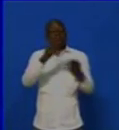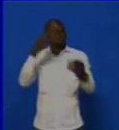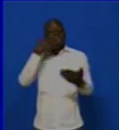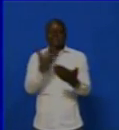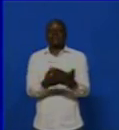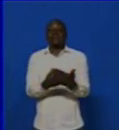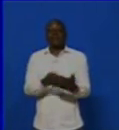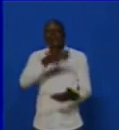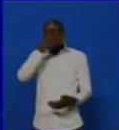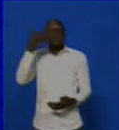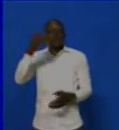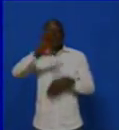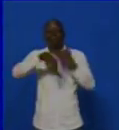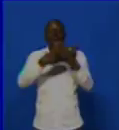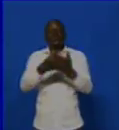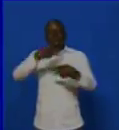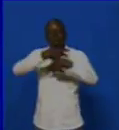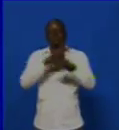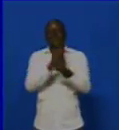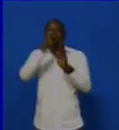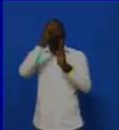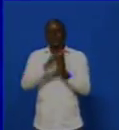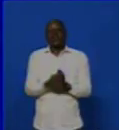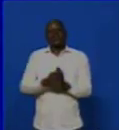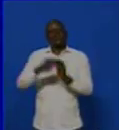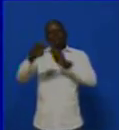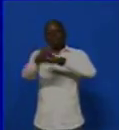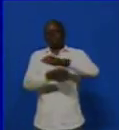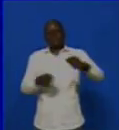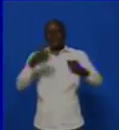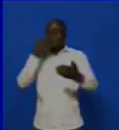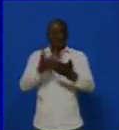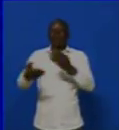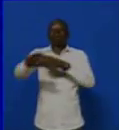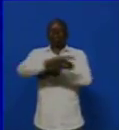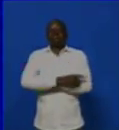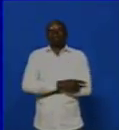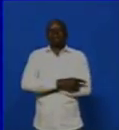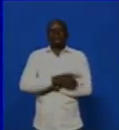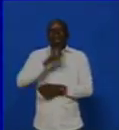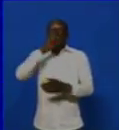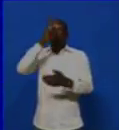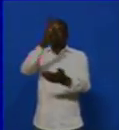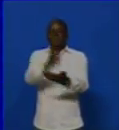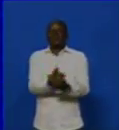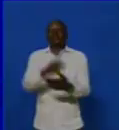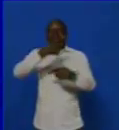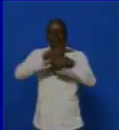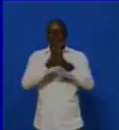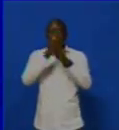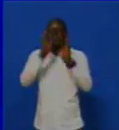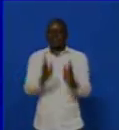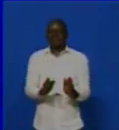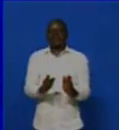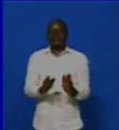Mieux, toute la production sera enlevée et à bonne date. Nous voulons aussi rassurer les producteurs de